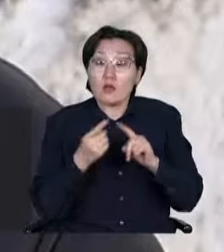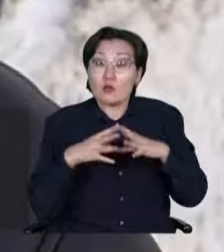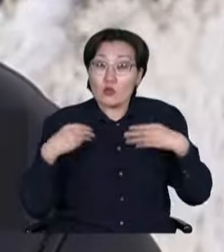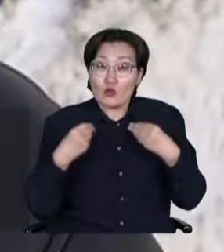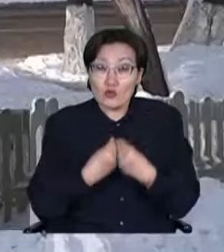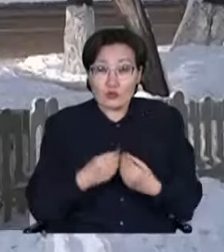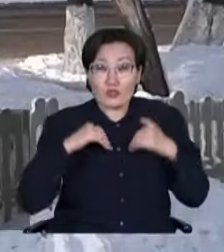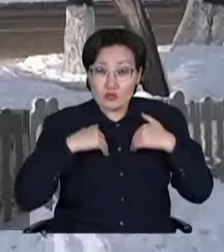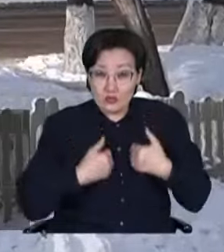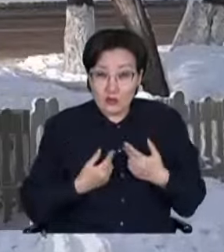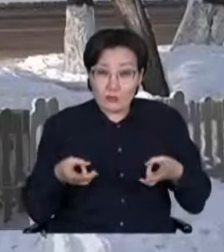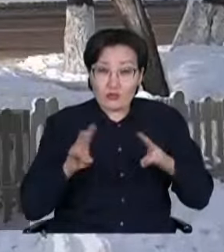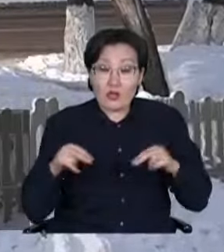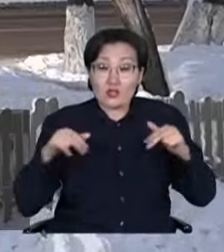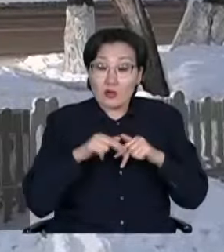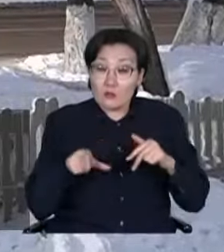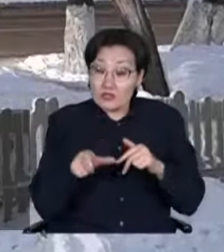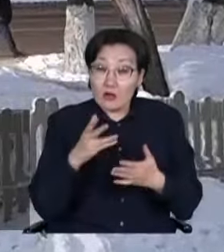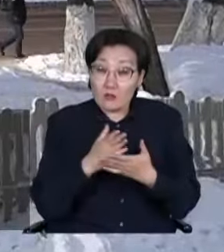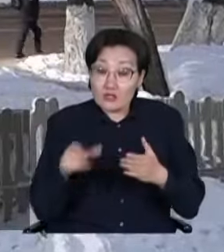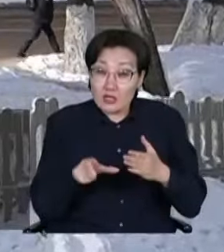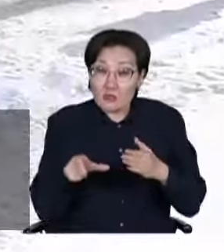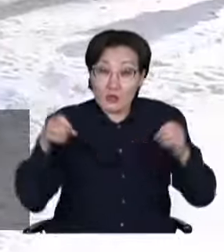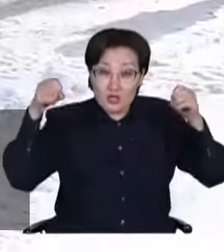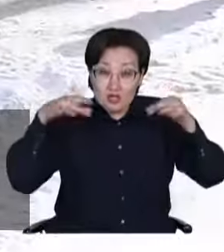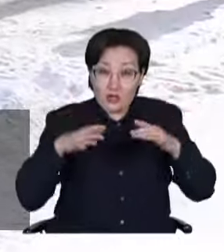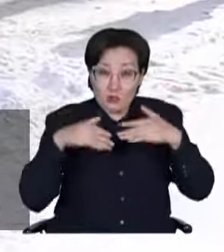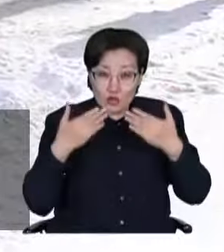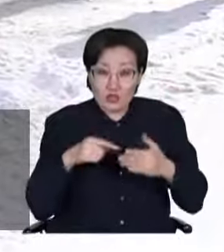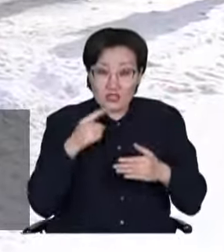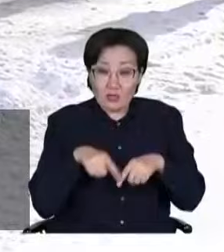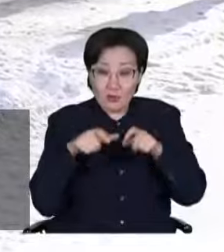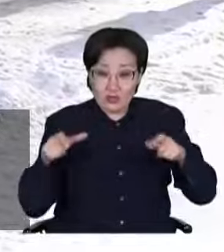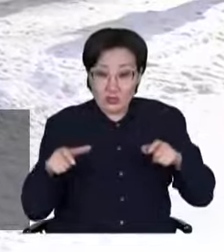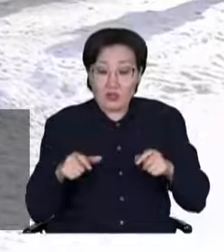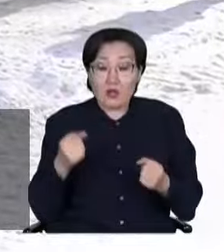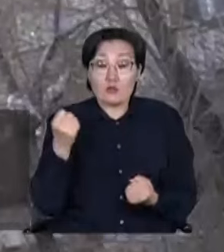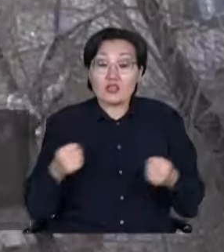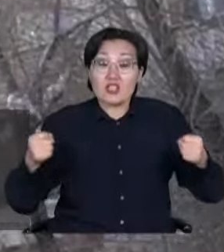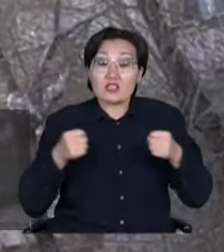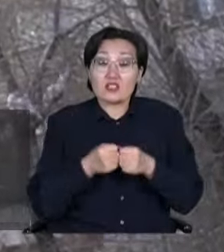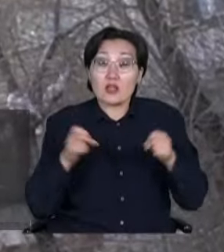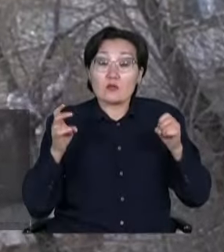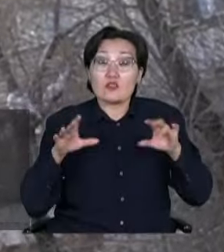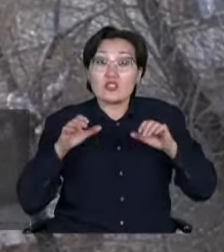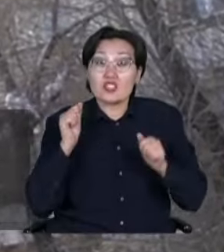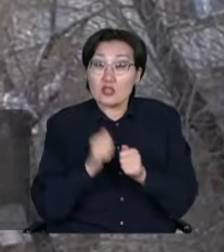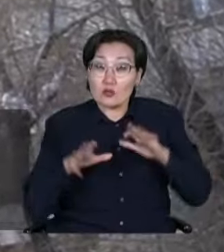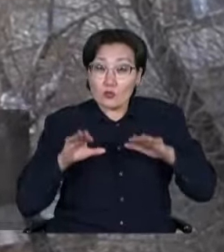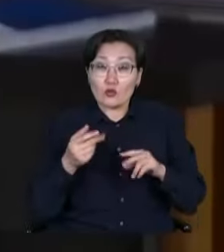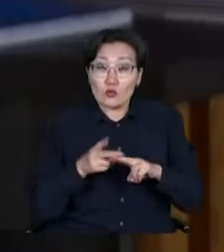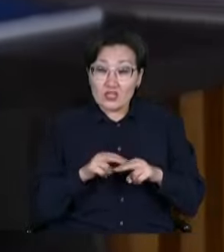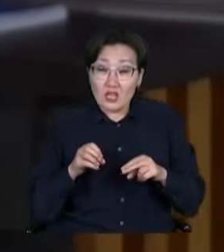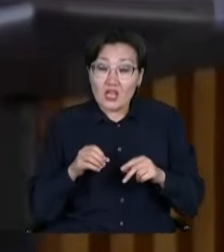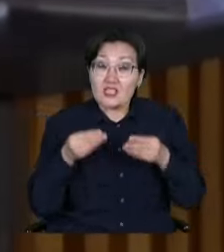жылап қалды. Жаяу жүргіншілер жолағы бар жол бойы жарық шамдарына да жармай тұр дейді тұрғындар. Көлік апатының жиілеуіне ол да әсер еткен.